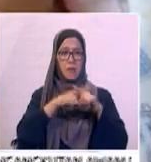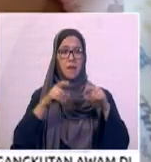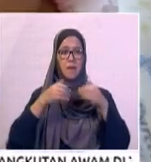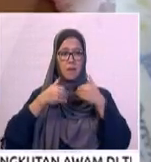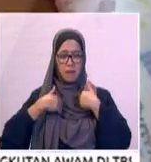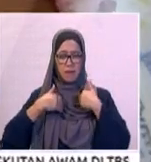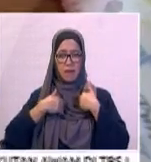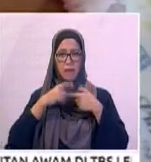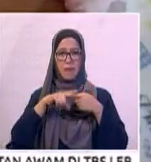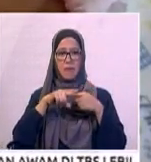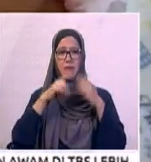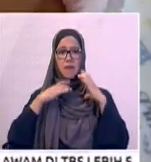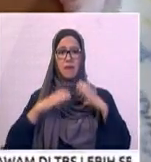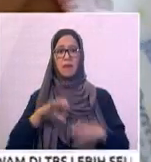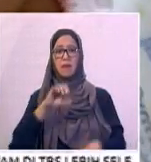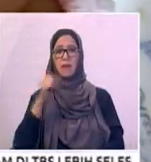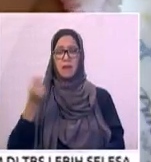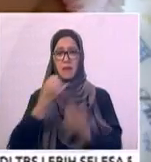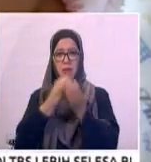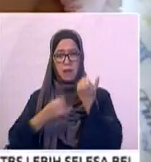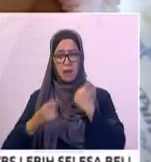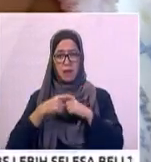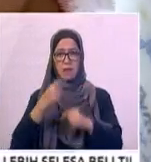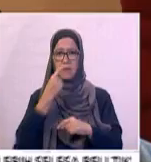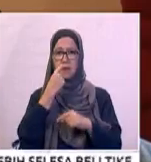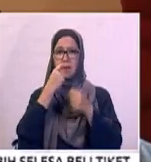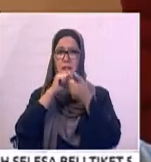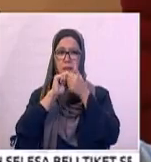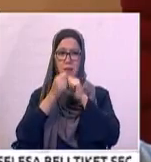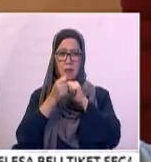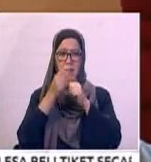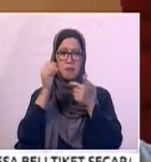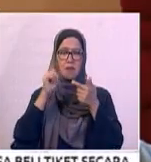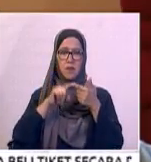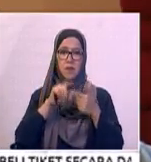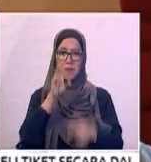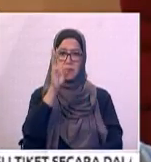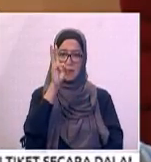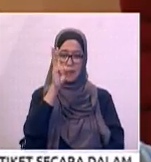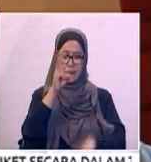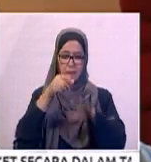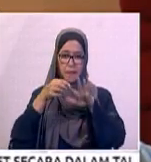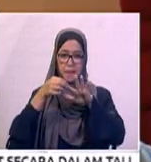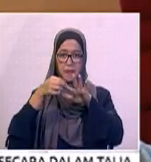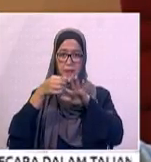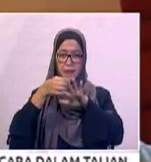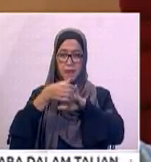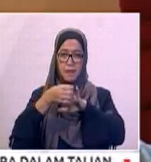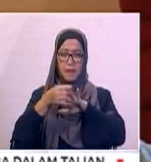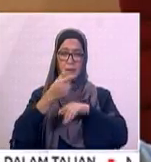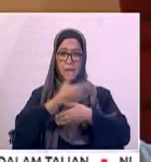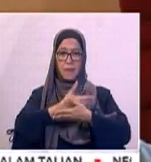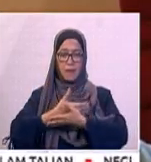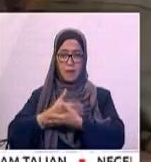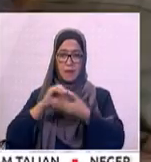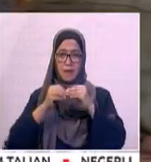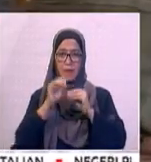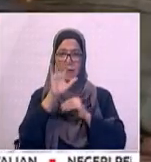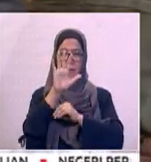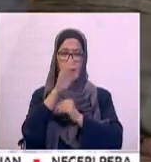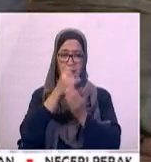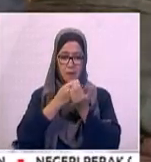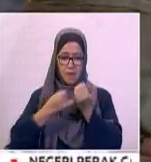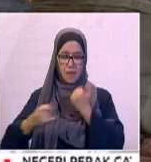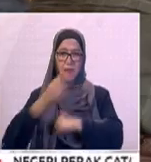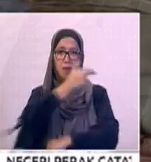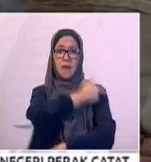lelangit sumbing selain memiliki 6 jari pada tangan kanan bayi berkenaan. Anak kelimanya itu dilahirkan di Hospital Port Dickson Negeri